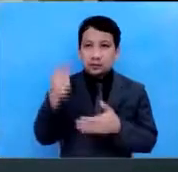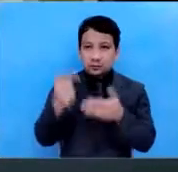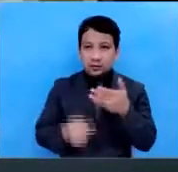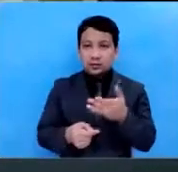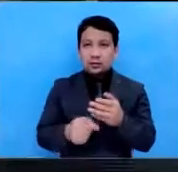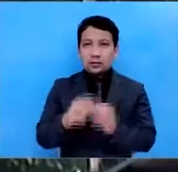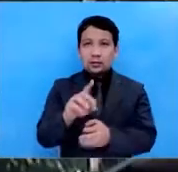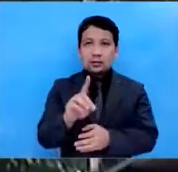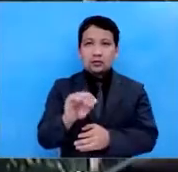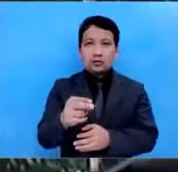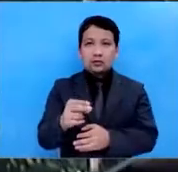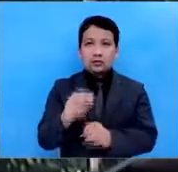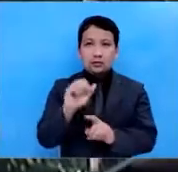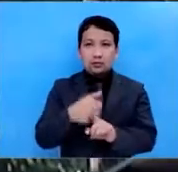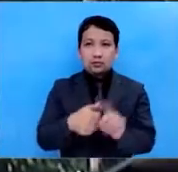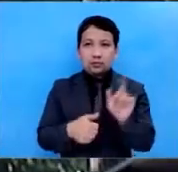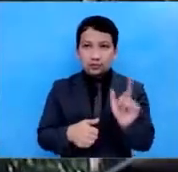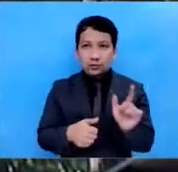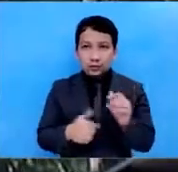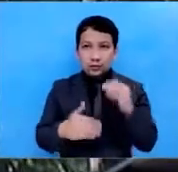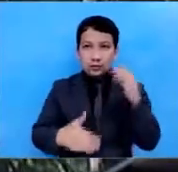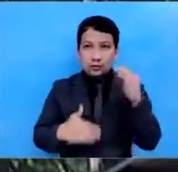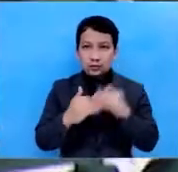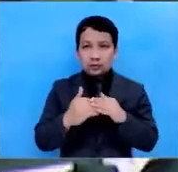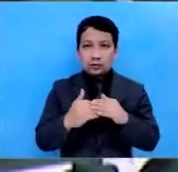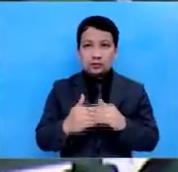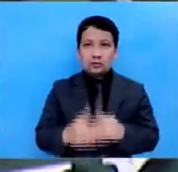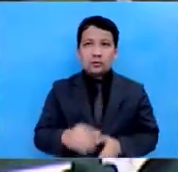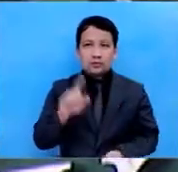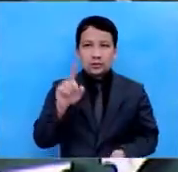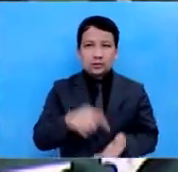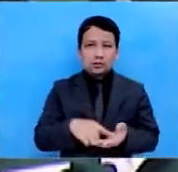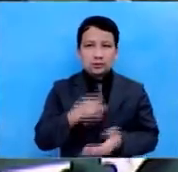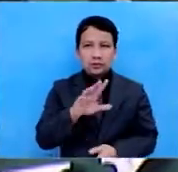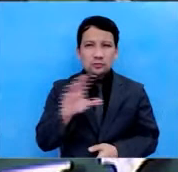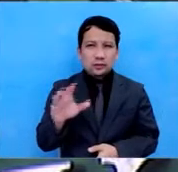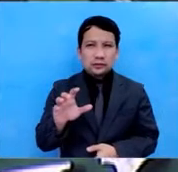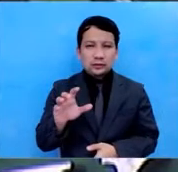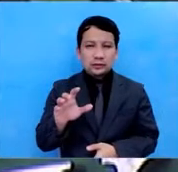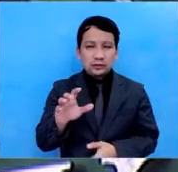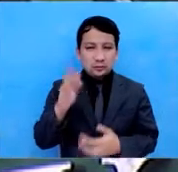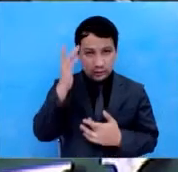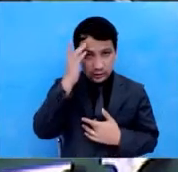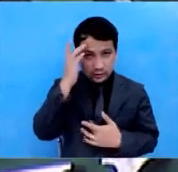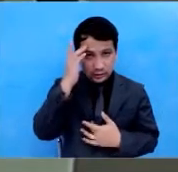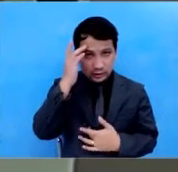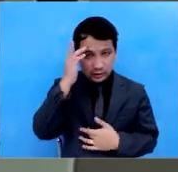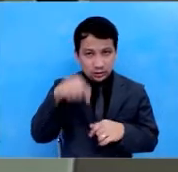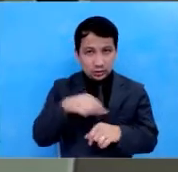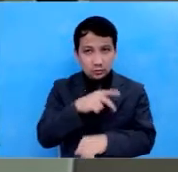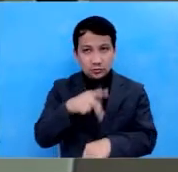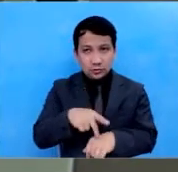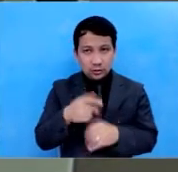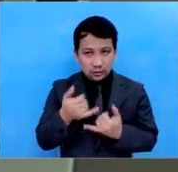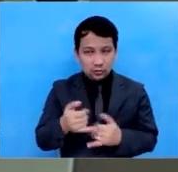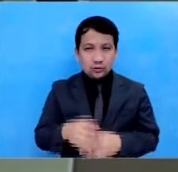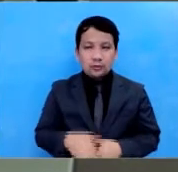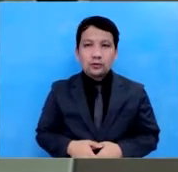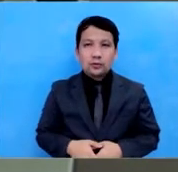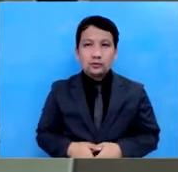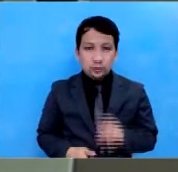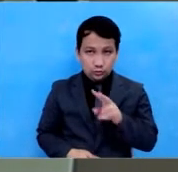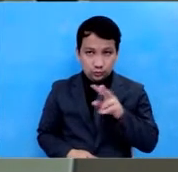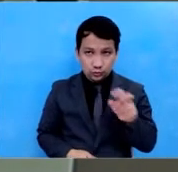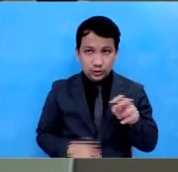of August 20, umabot na sa halos 1,500 ang leptospirosis cases sa Pilipinas ngayong taon. Halos 200 ang mas mataas